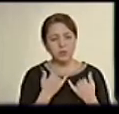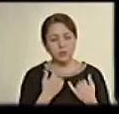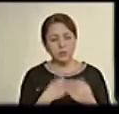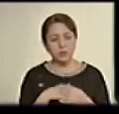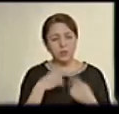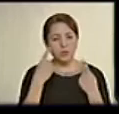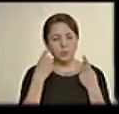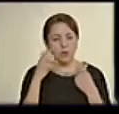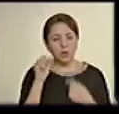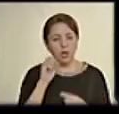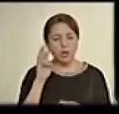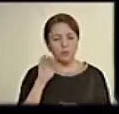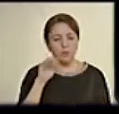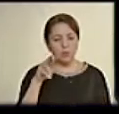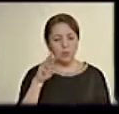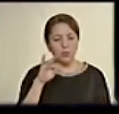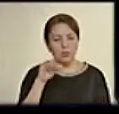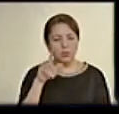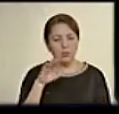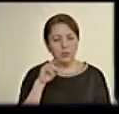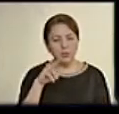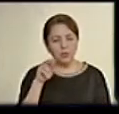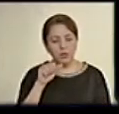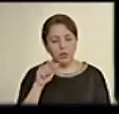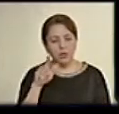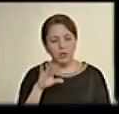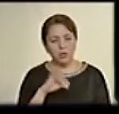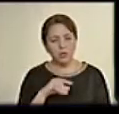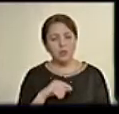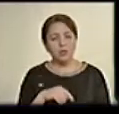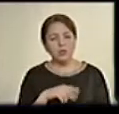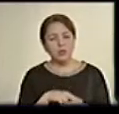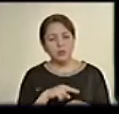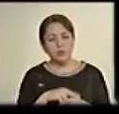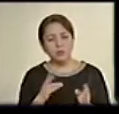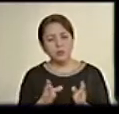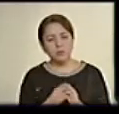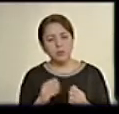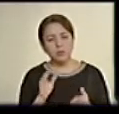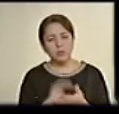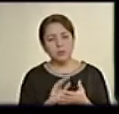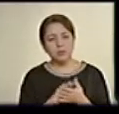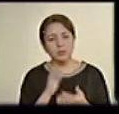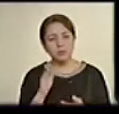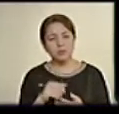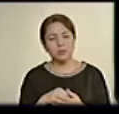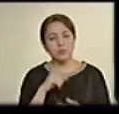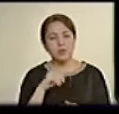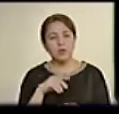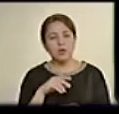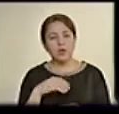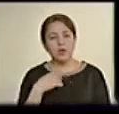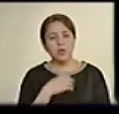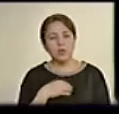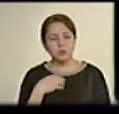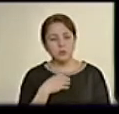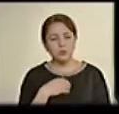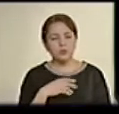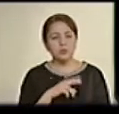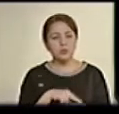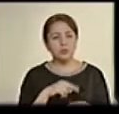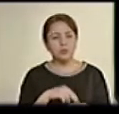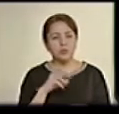Buxoro amirligidagi soliqlar bilan tanishib o'tamiz. Buxoro amirligidagi asosiy soliq bu xiroj solig'i